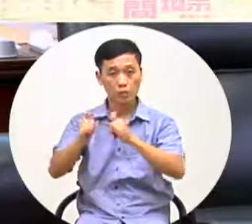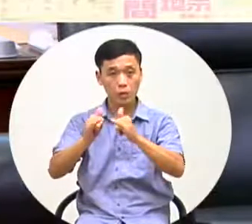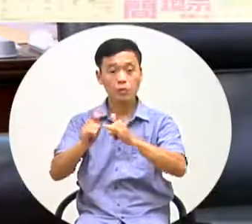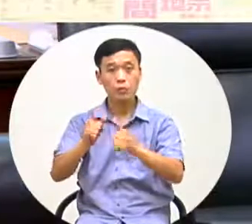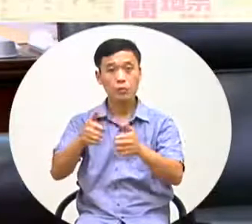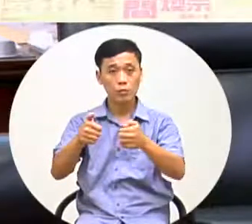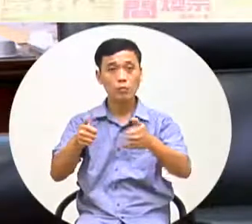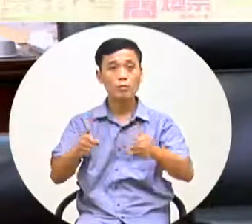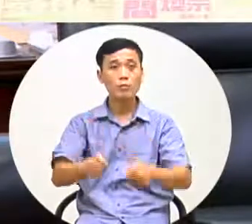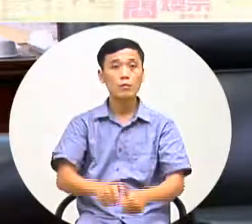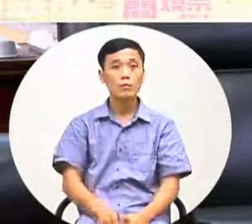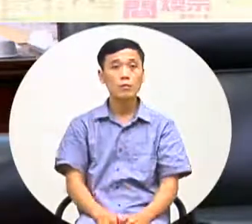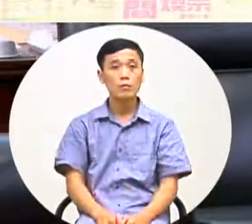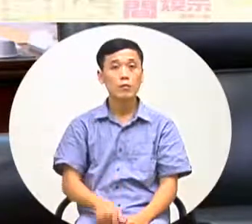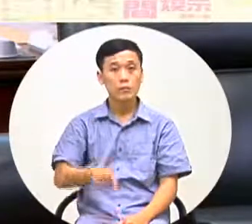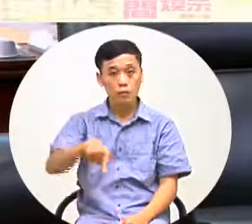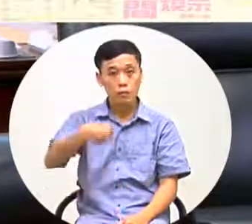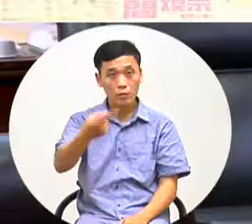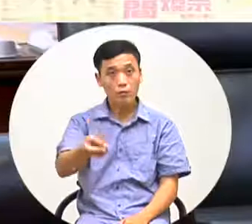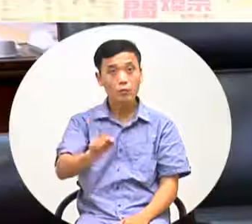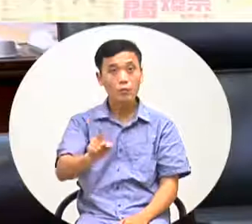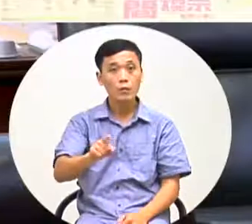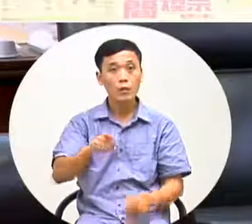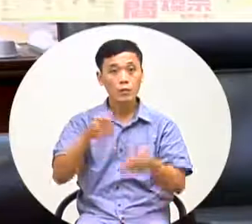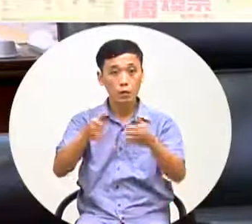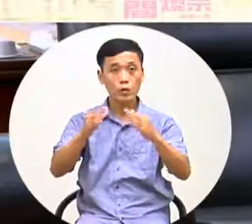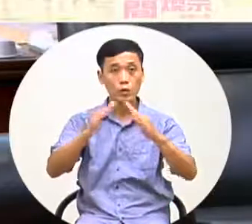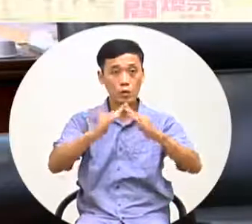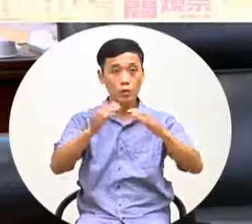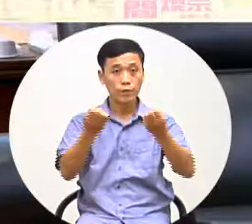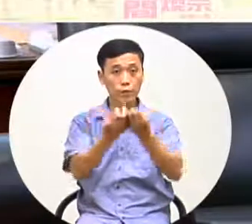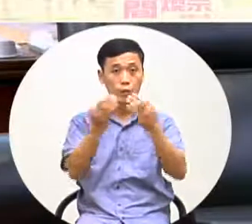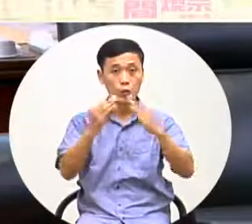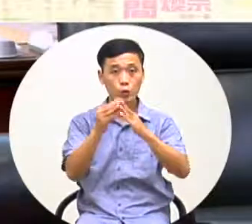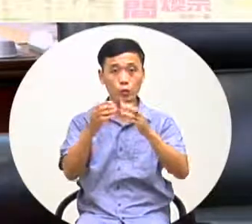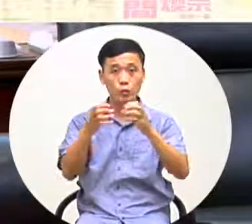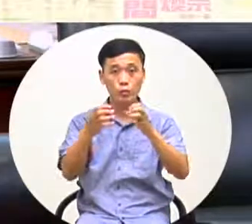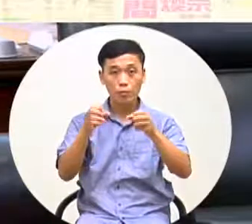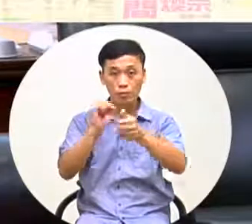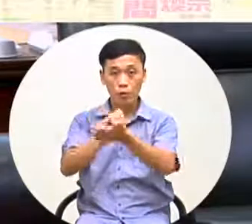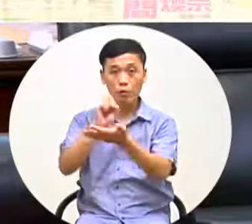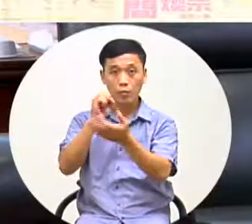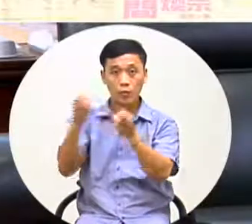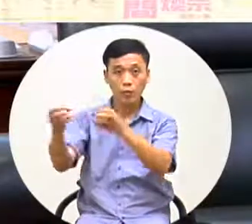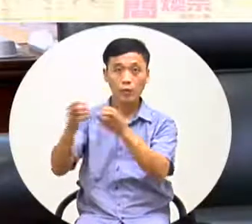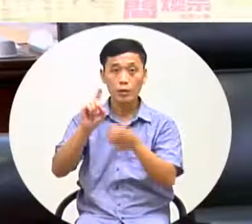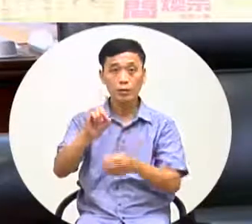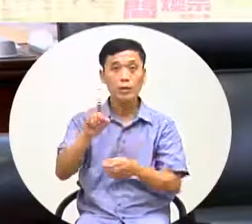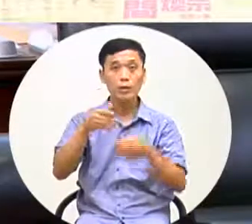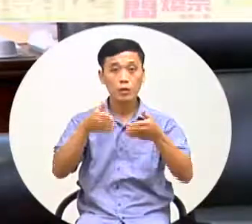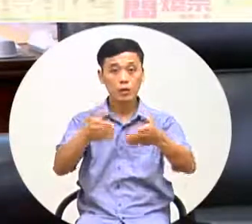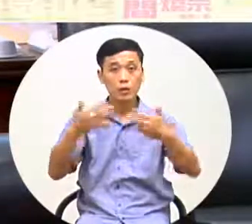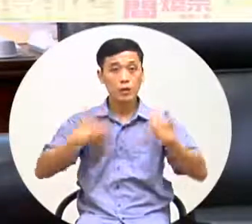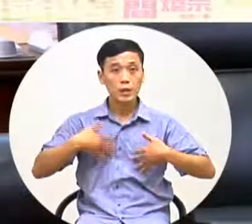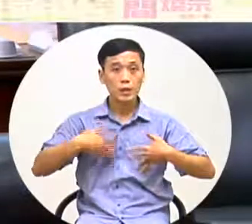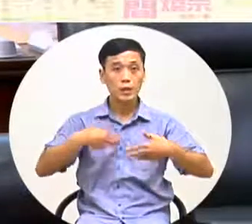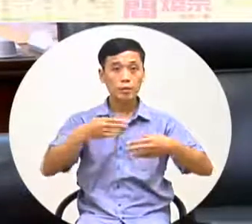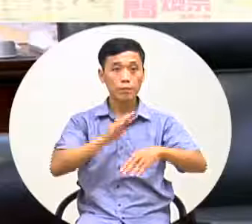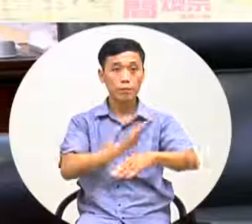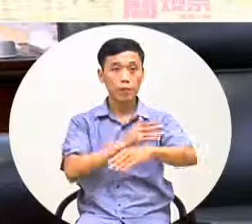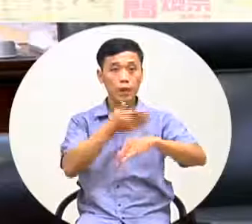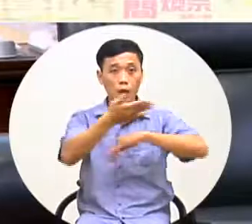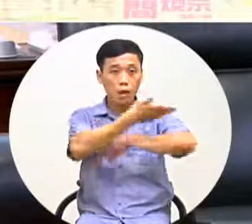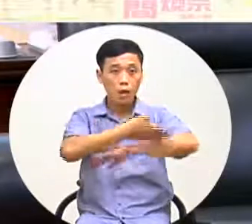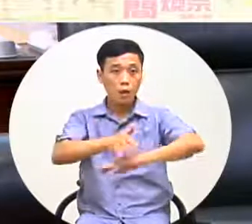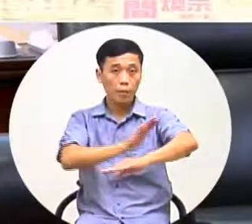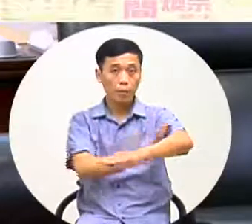个议题我可能要跟都发局讨论一下，就是有关于新兵计划了哈。那我想，一直到现在为止，整个哈马星还